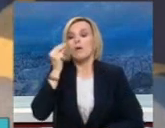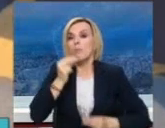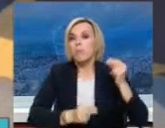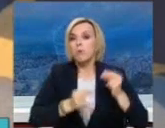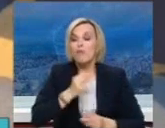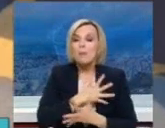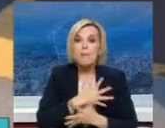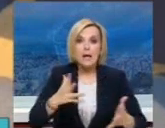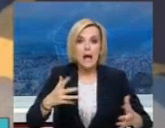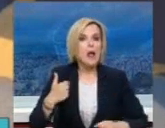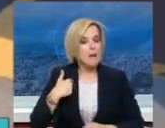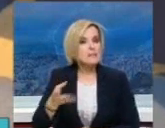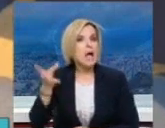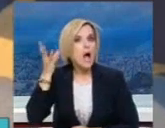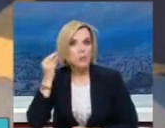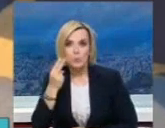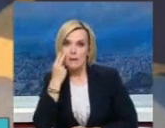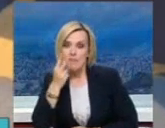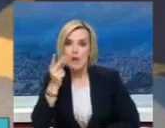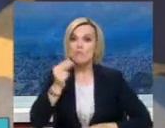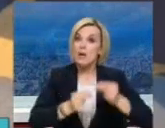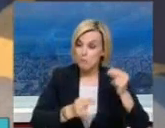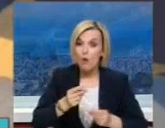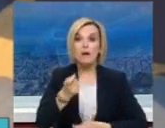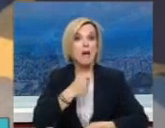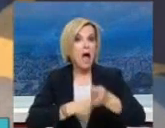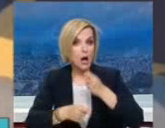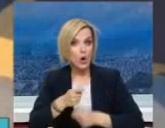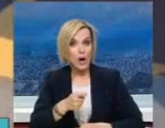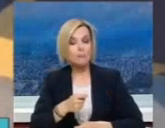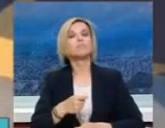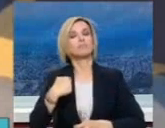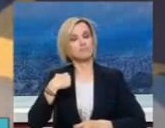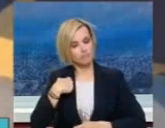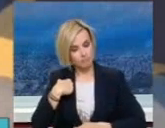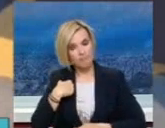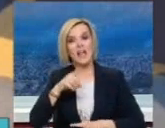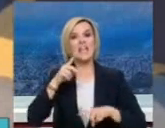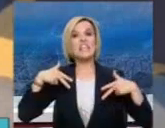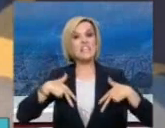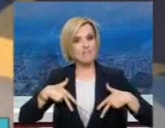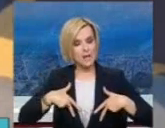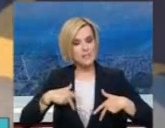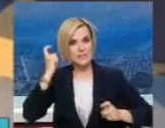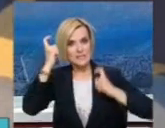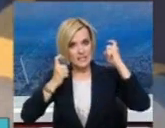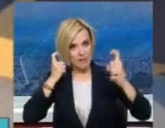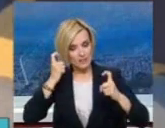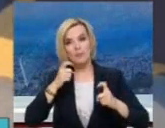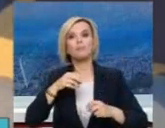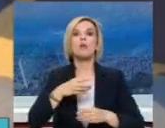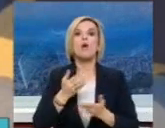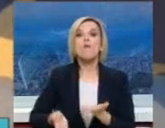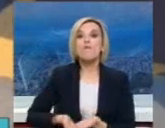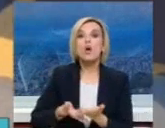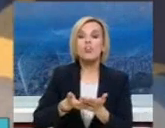τις επιπτώσεις που αυτές έχουν στην αγορά, δίνουμε τη δυνατότητα στους εργοδότες η καταβολή του